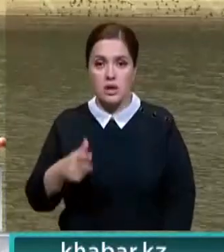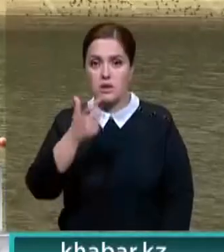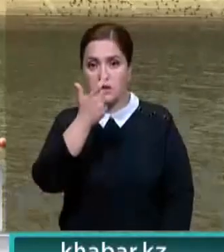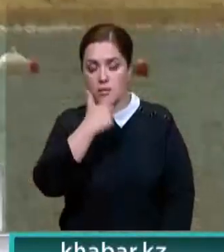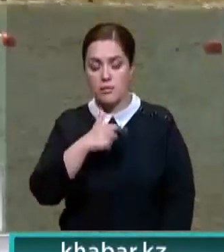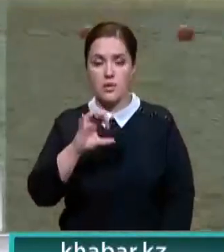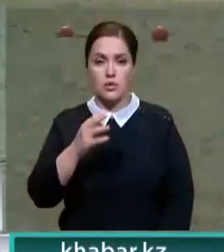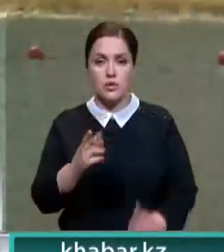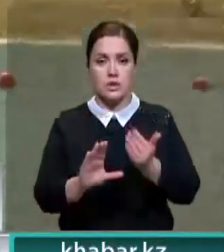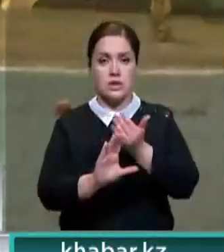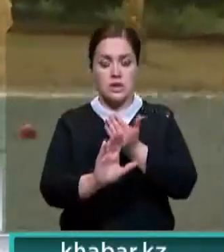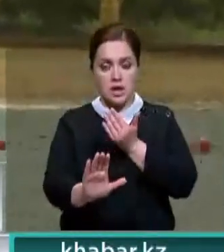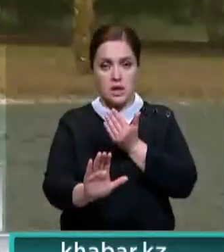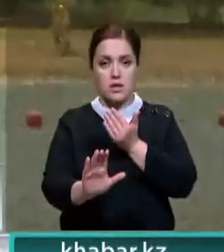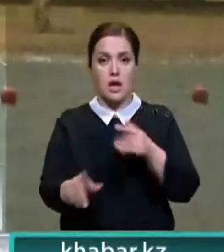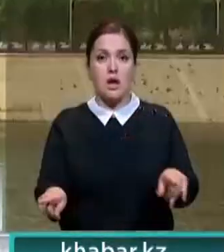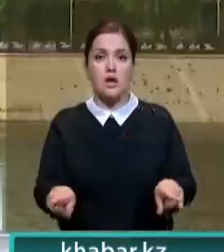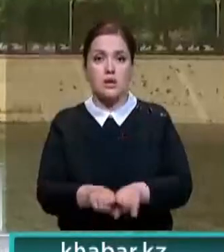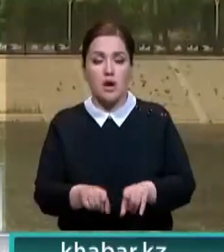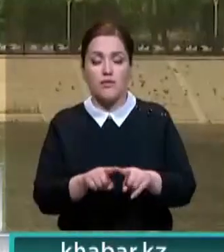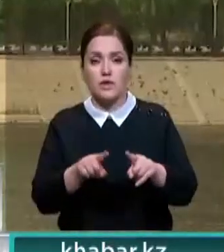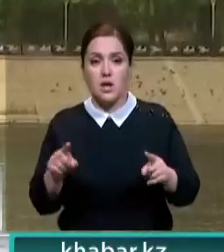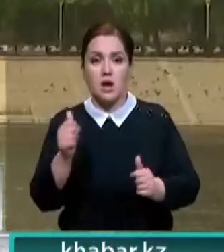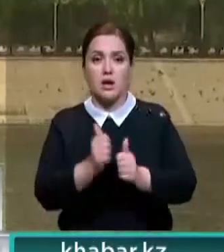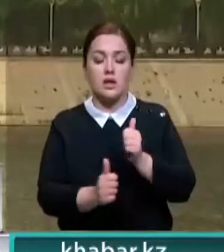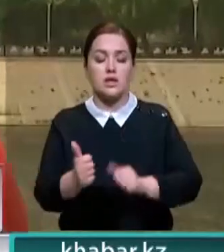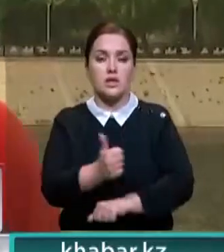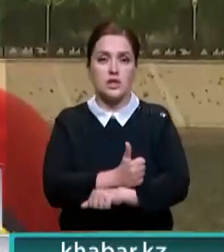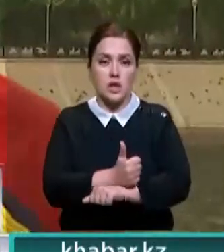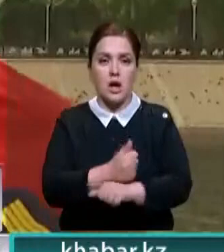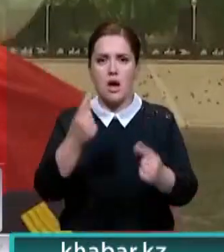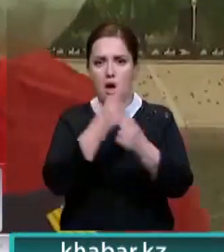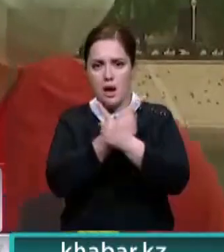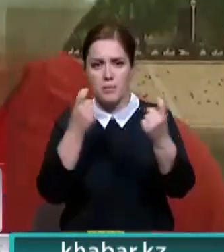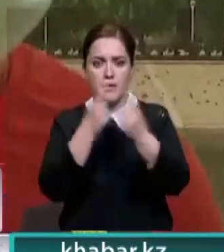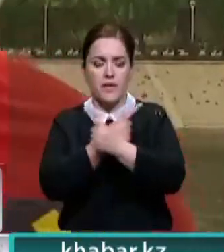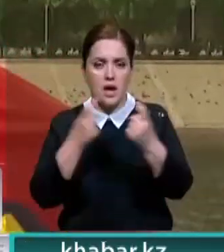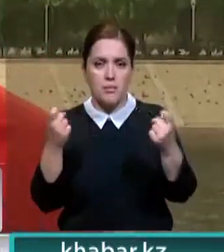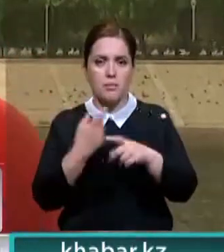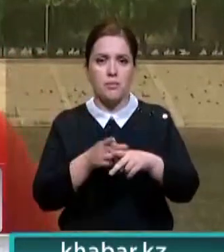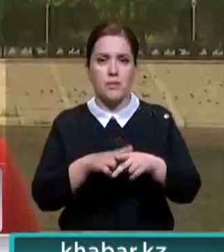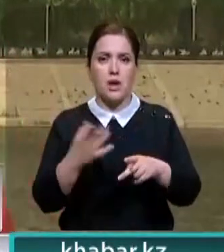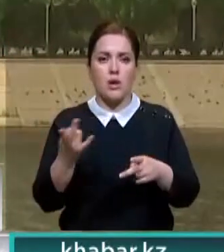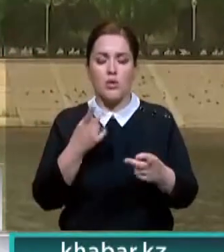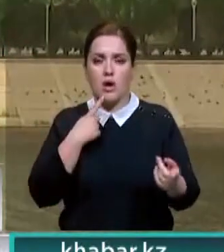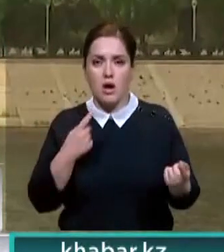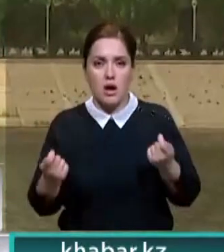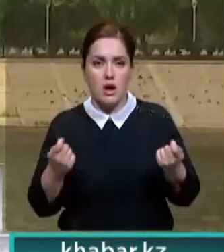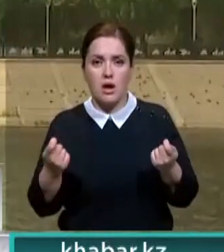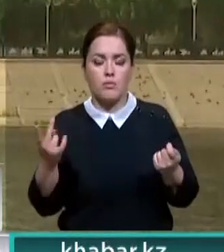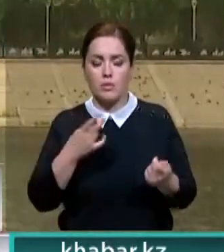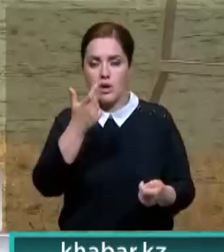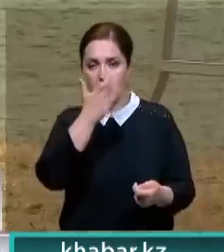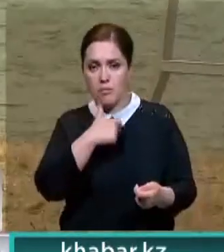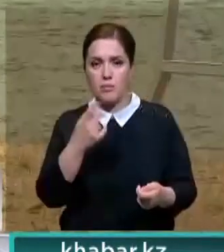соблюдением социальной дистанции. Также в течение каждый час объявляем ковидные меры по соблюдению